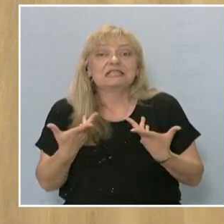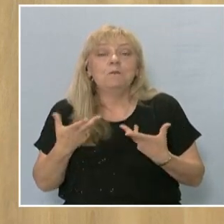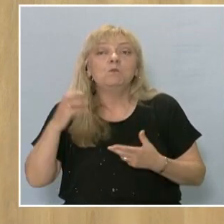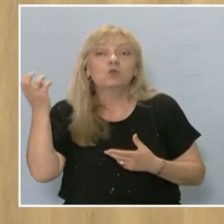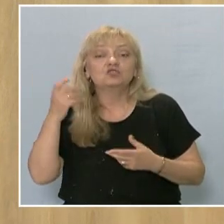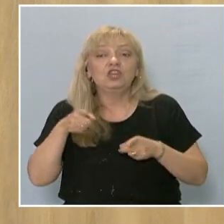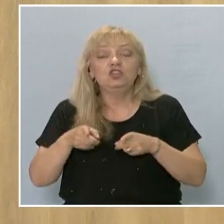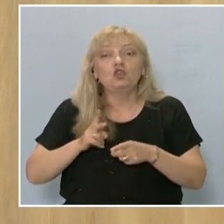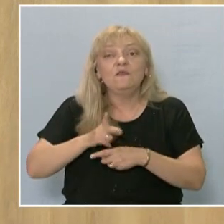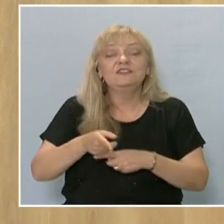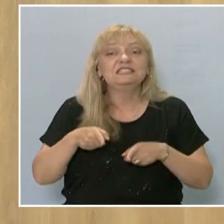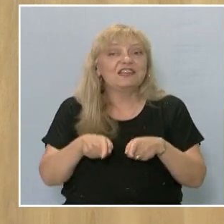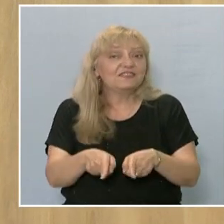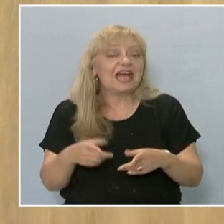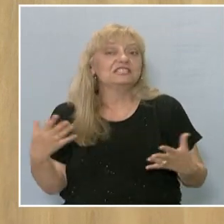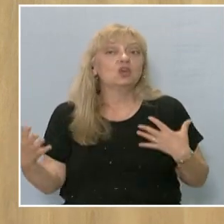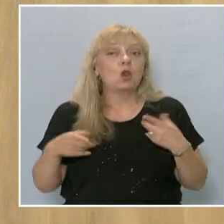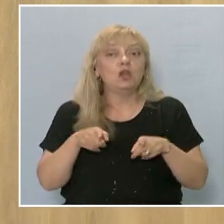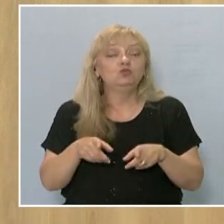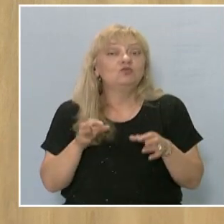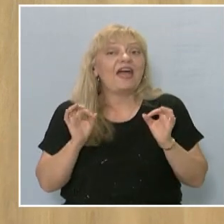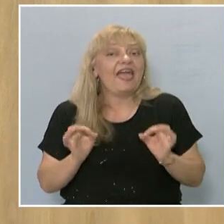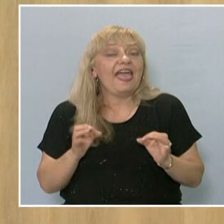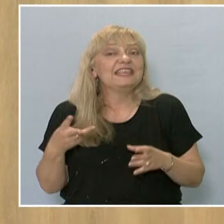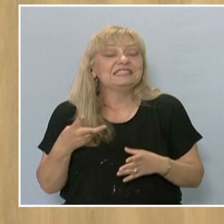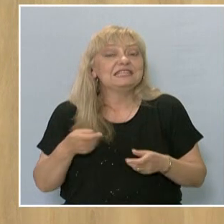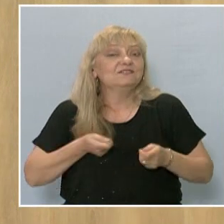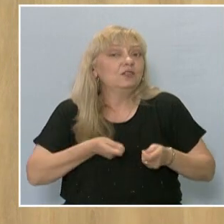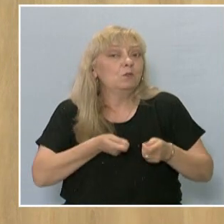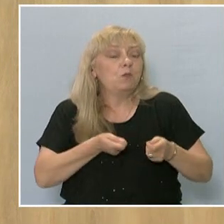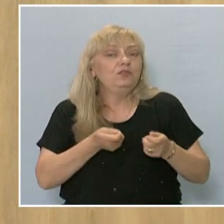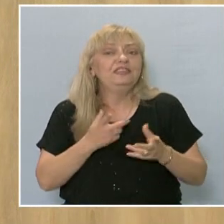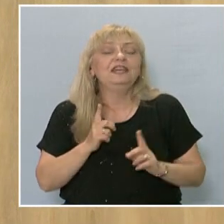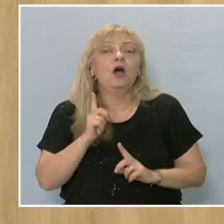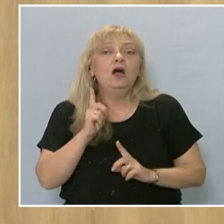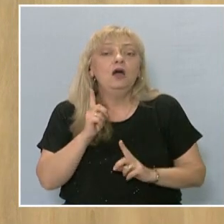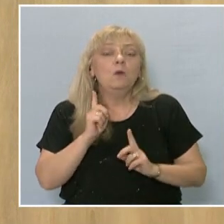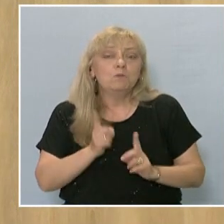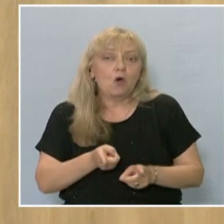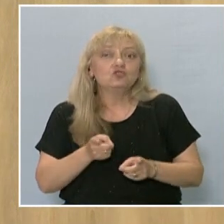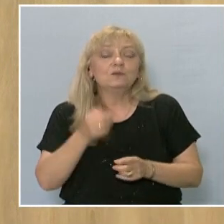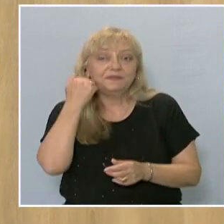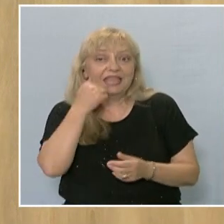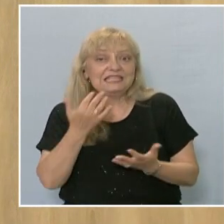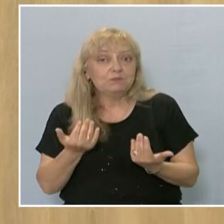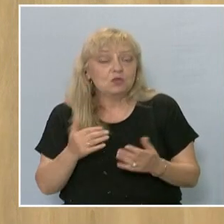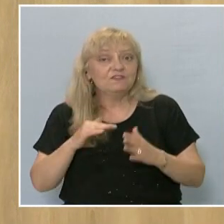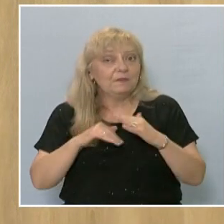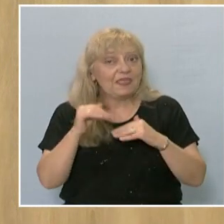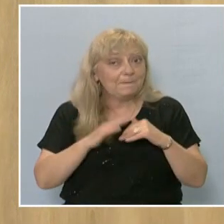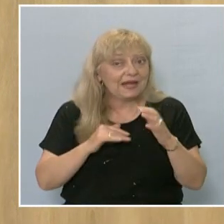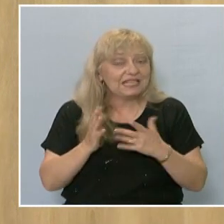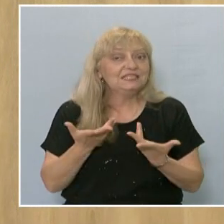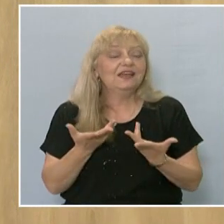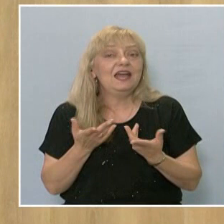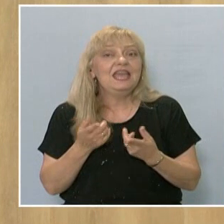тази роля и това ни е такъв естествен а подтик бих казал който можем просто да използваме на практика и може